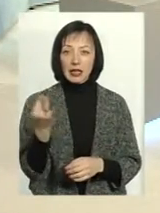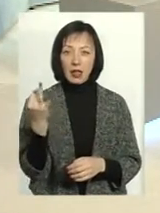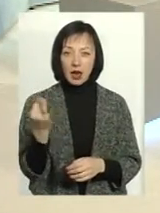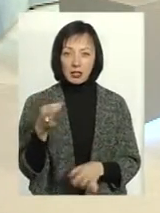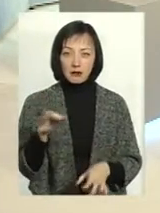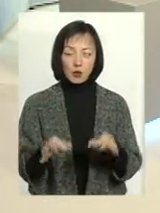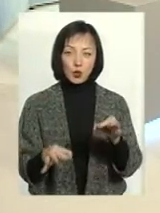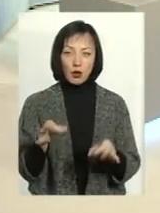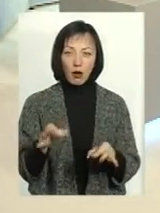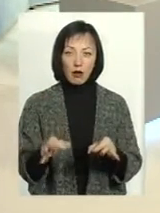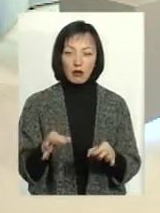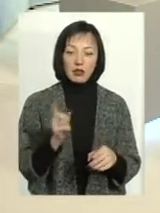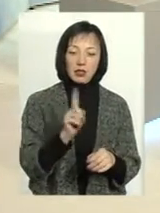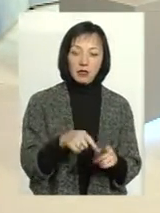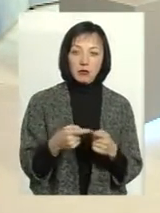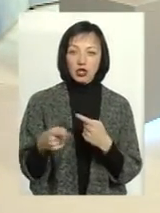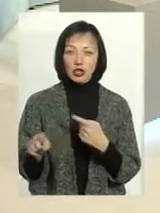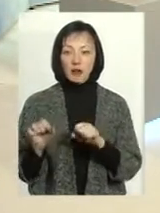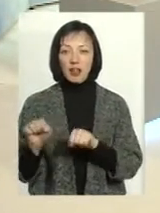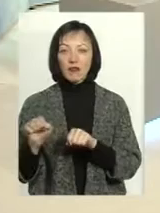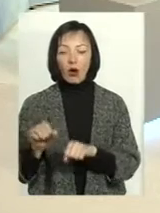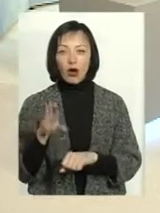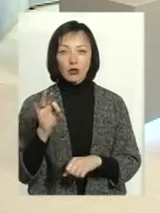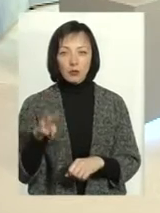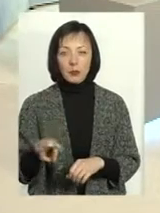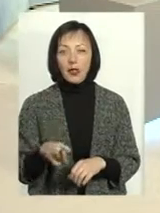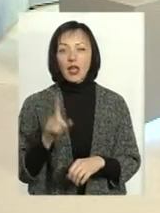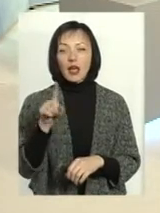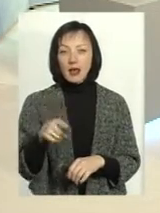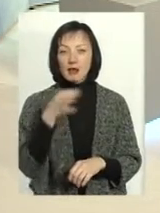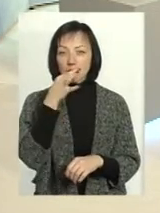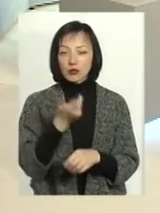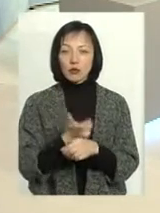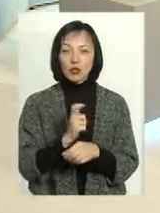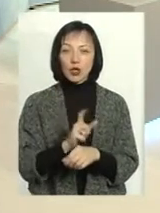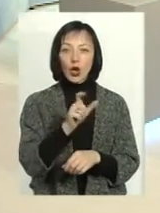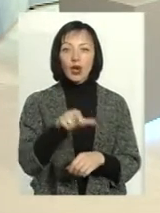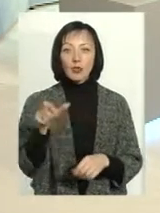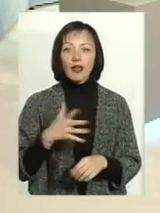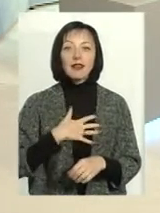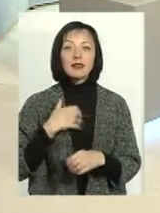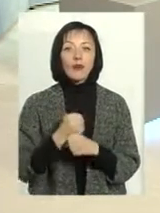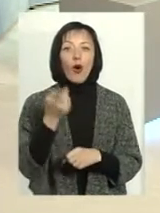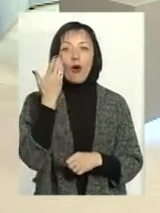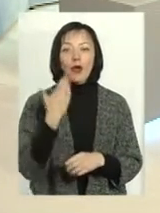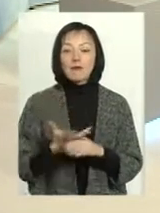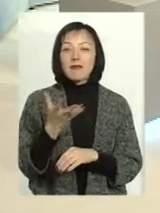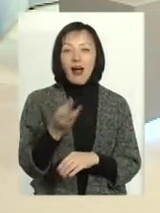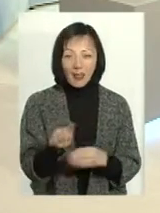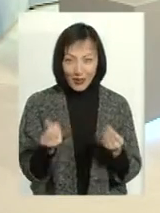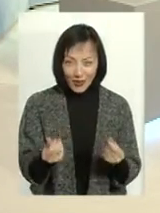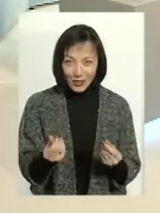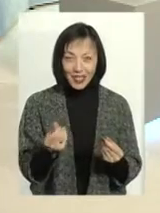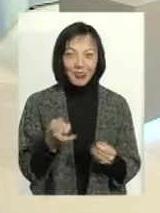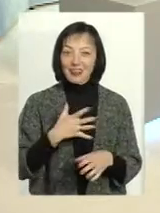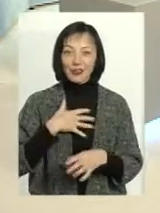в судах тим чи іншим адвокатом. Я вам скажу більше, люди не задоволені навіть тоді, коли вони платять гроші, і не задоволені